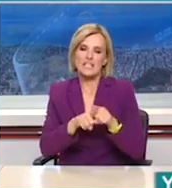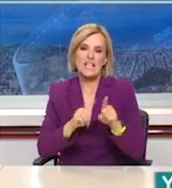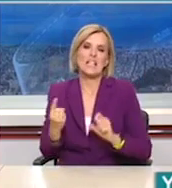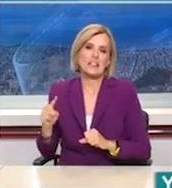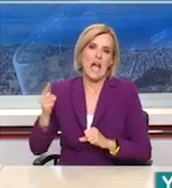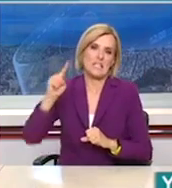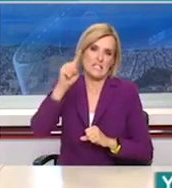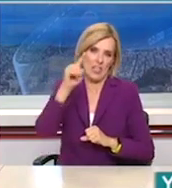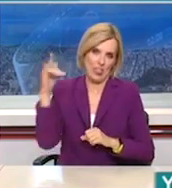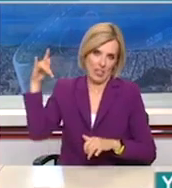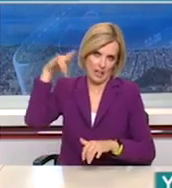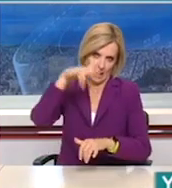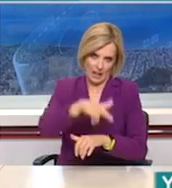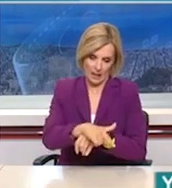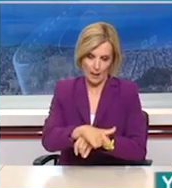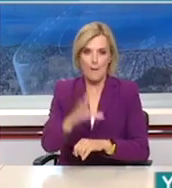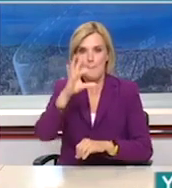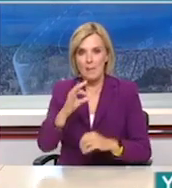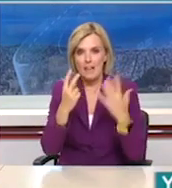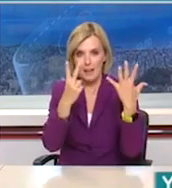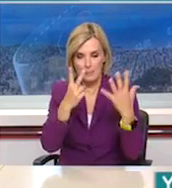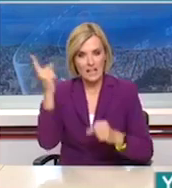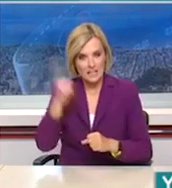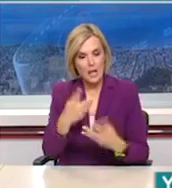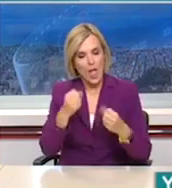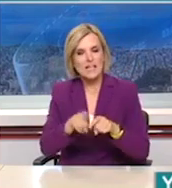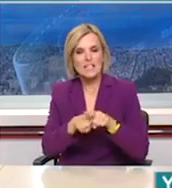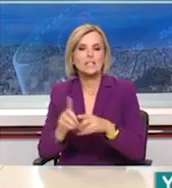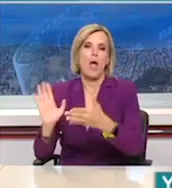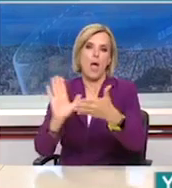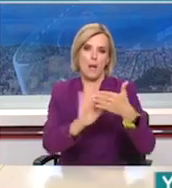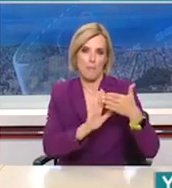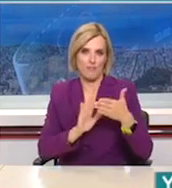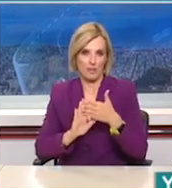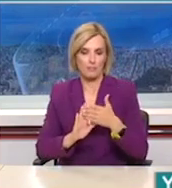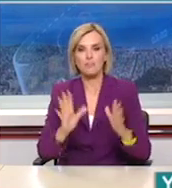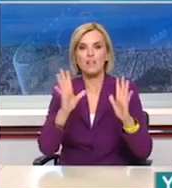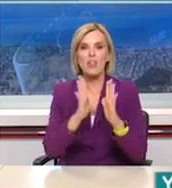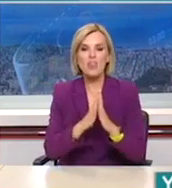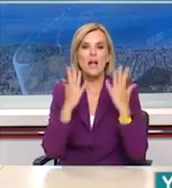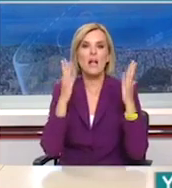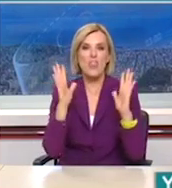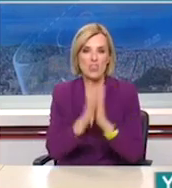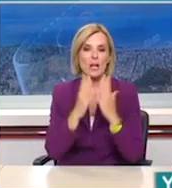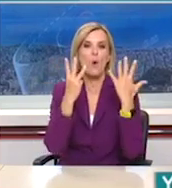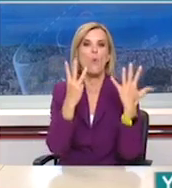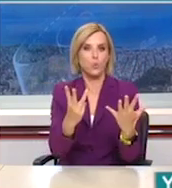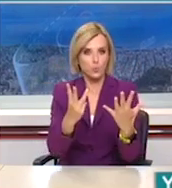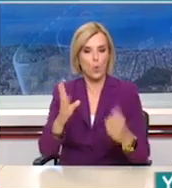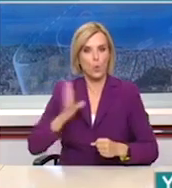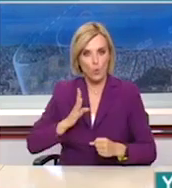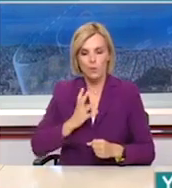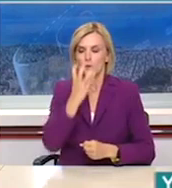και 1.644, το 57%, είναι σχετιζόμενα με ήδη γνωστό κρούσμα. 18 συμπολίτες μας νοσηλεύονται